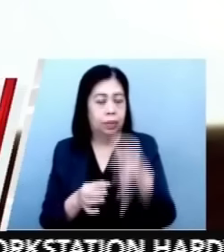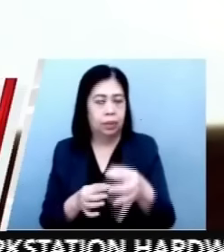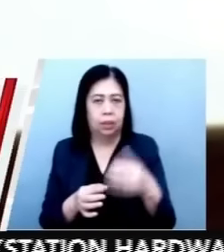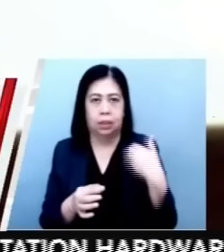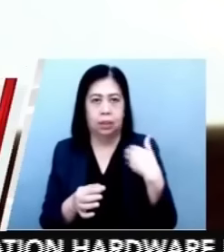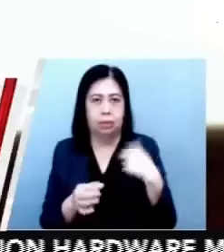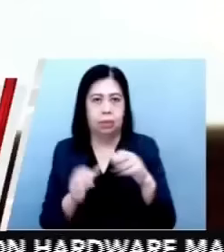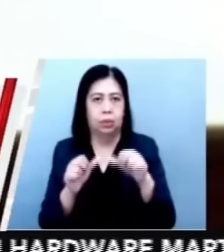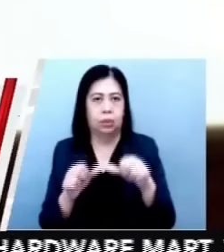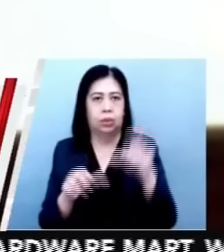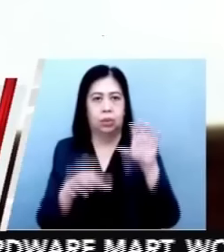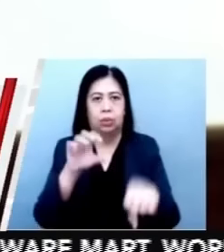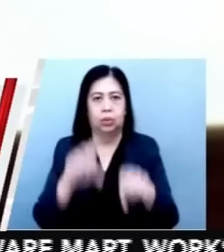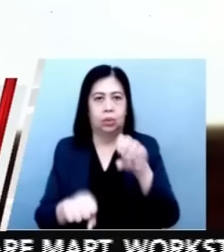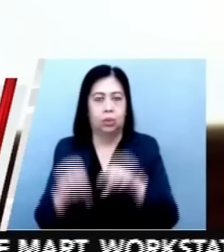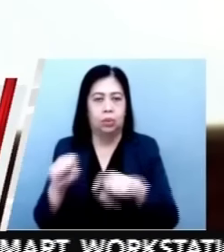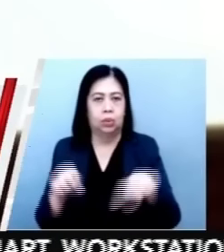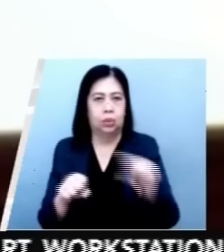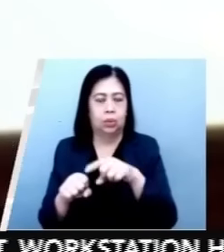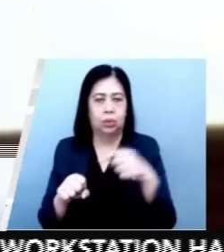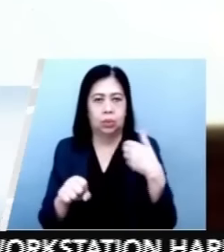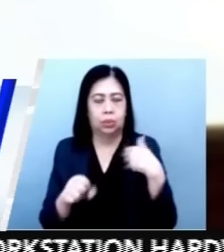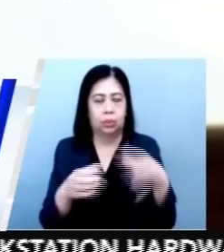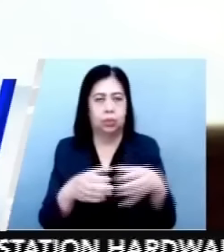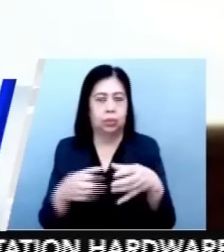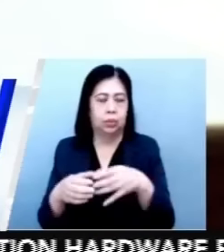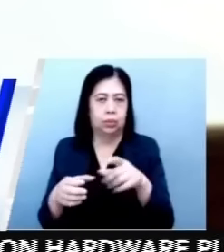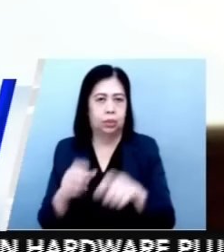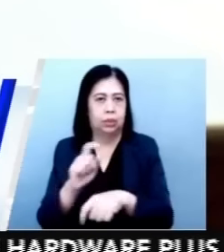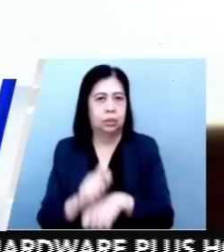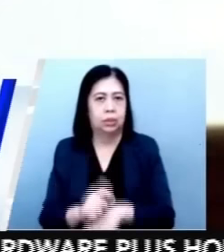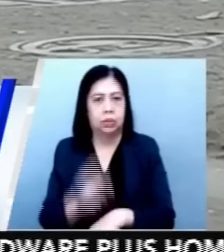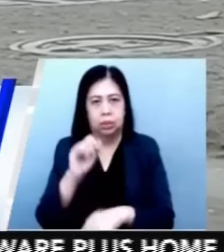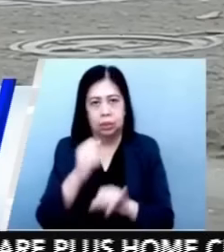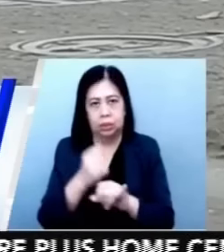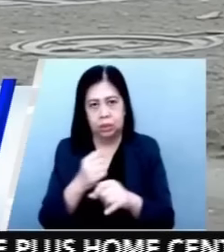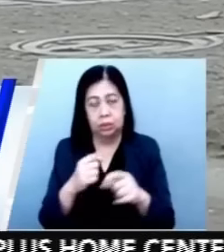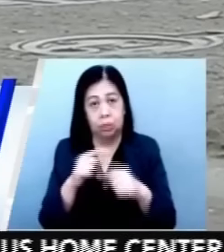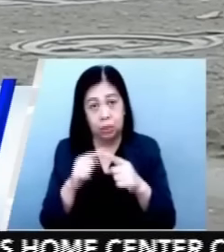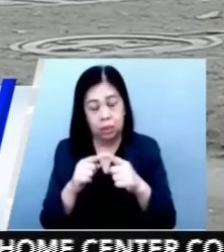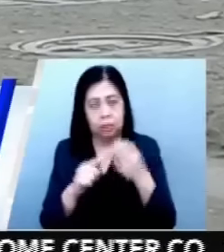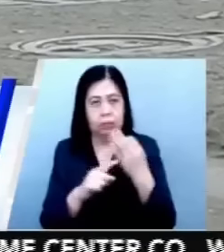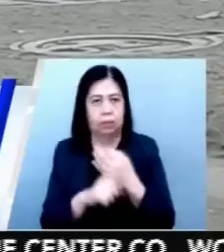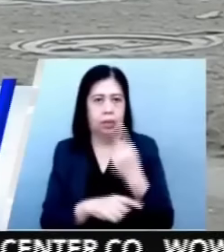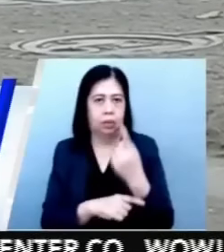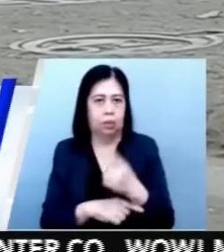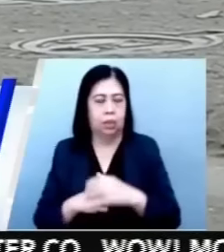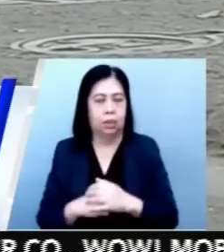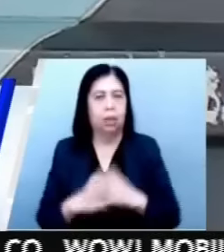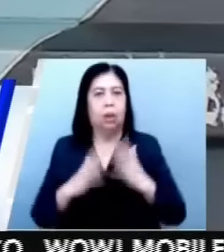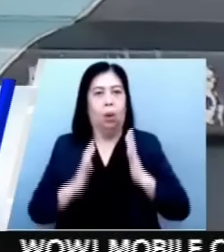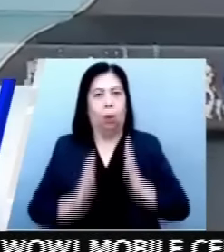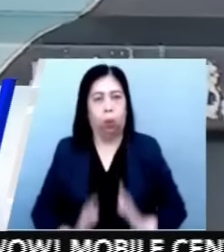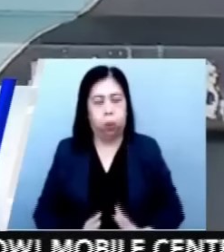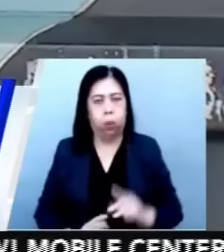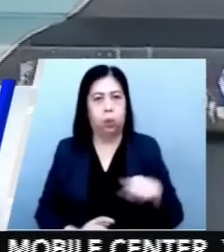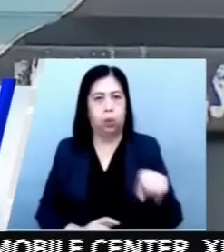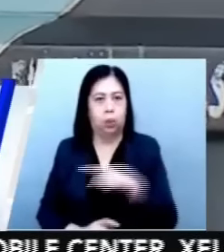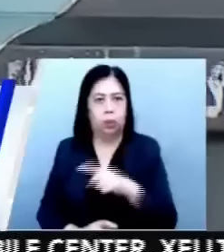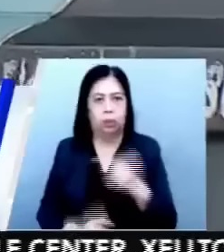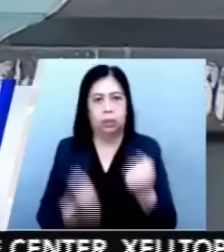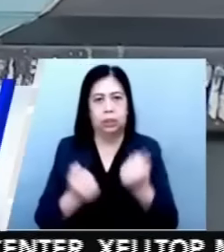ang panguhuli sa mga unconsolidated na mga traditional na jeepney sa February 1. Bagyang gumaan ang loob ng mga driver at operator